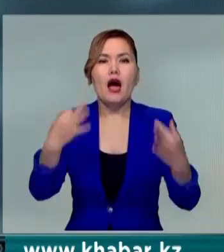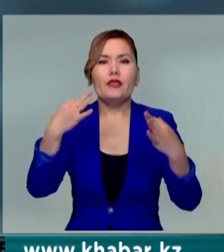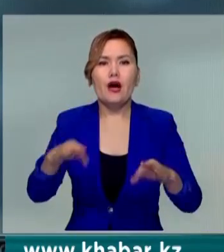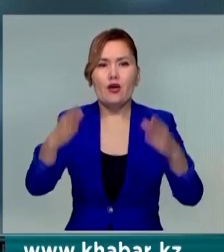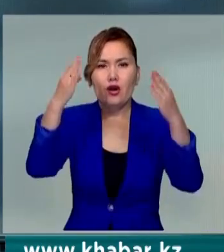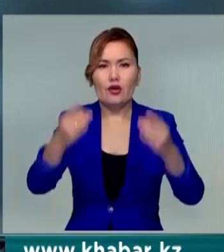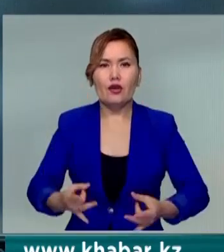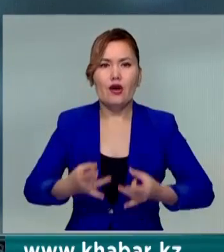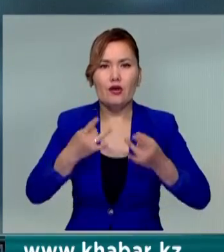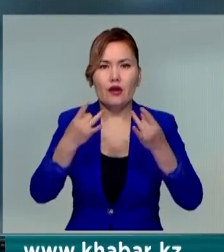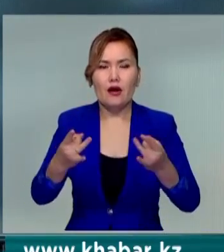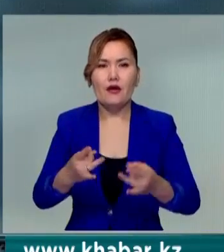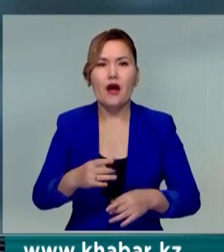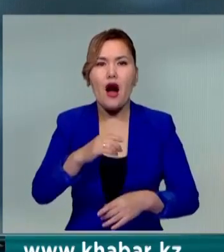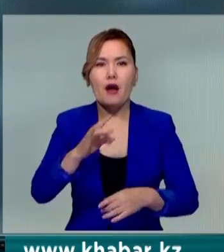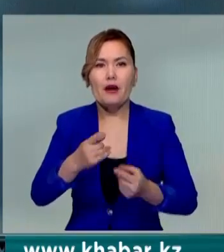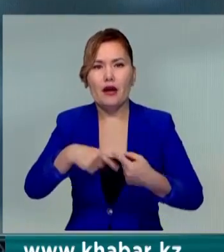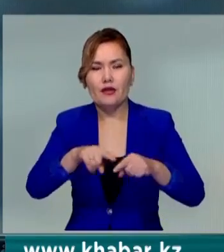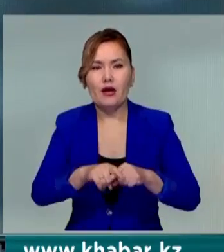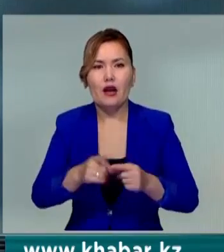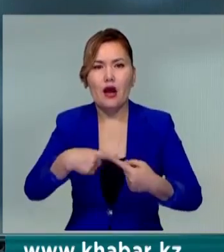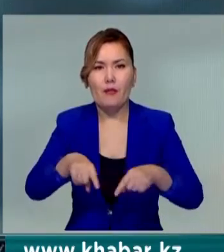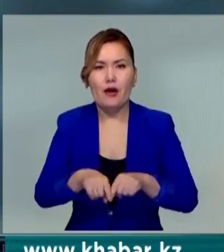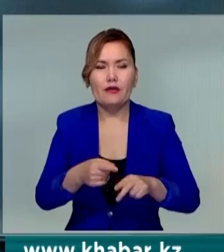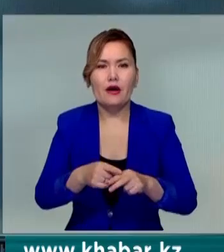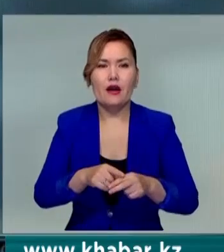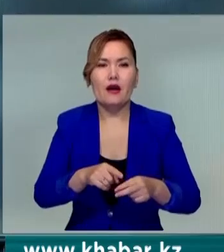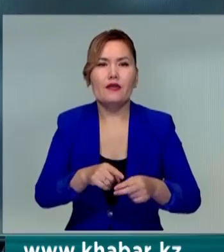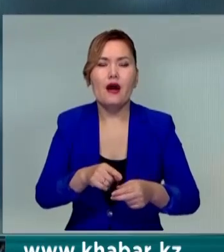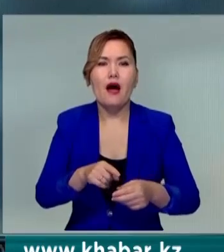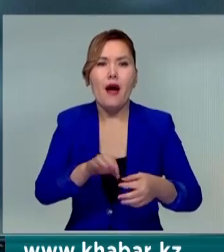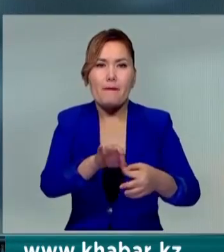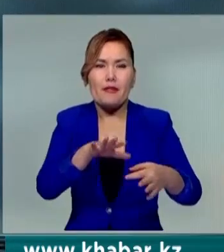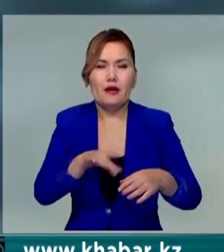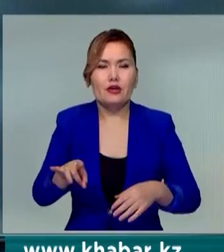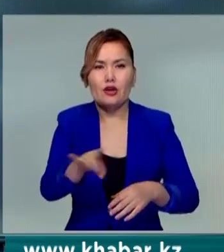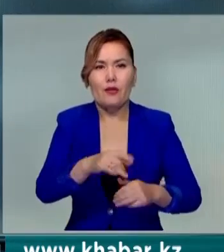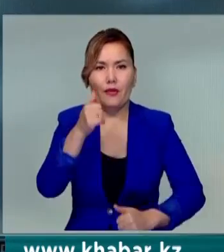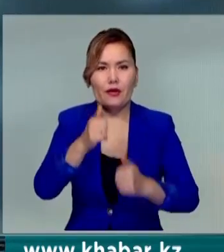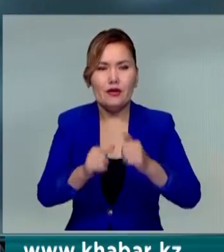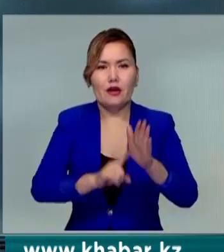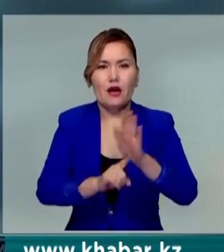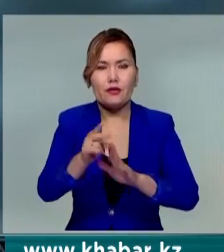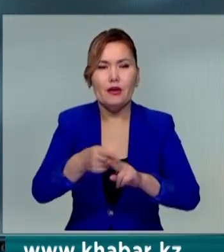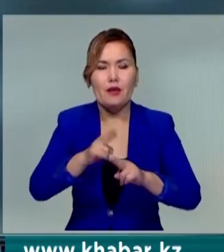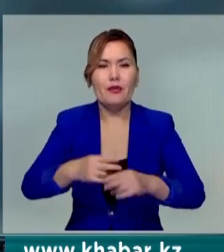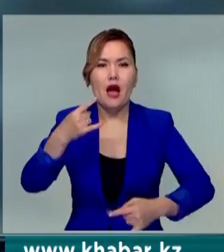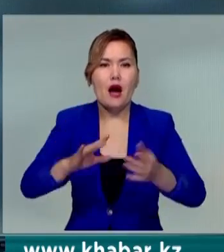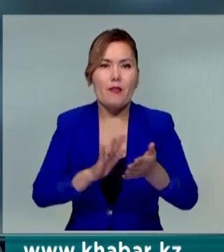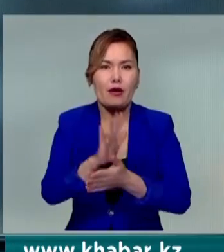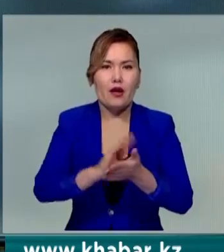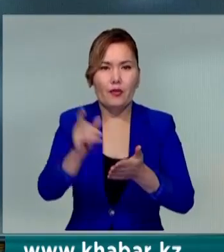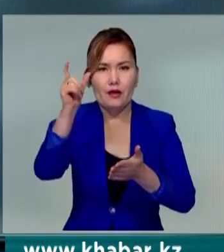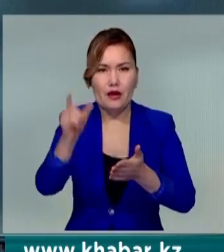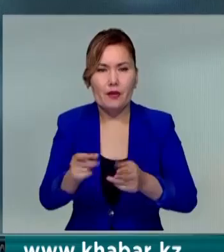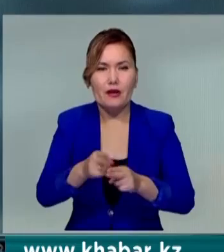Тәуелсіздік күніне орай хабар агенттігінің ұйымдастыруымен бильярдтан республикалық турнир өтті. Сайысқа бұқаралық ақпарат құралдары өкілдері мен